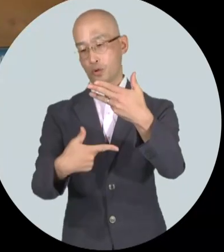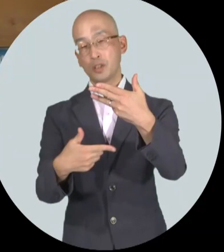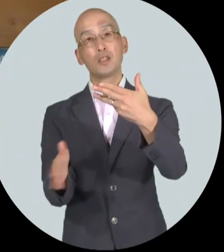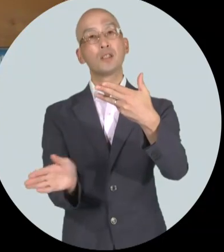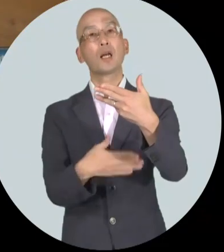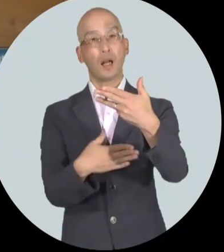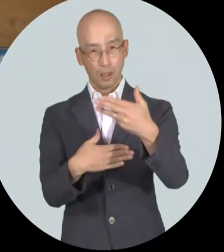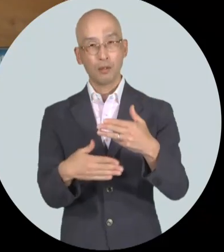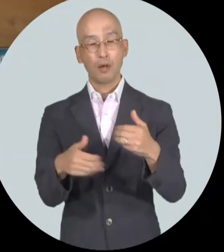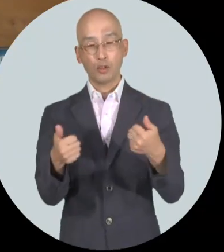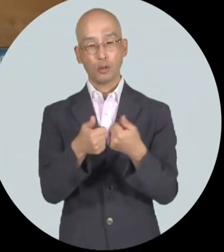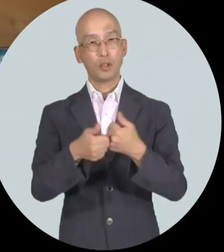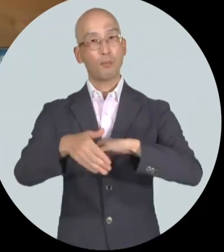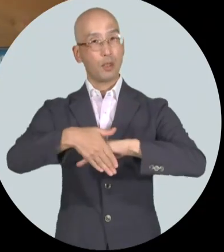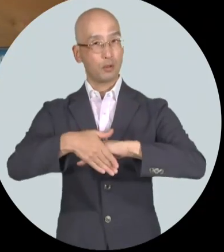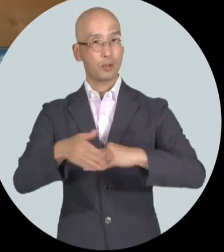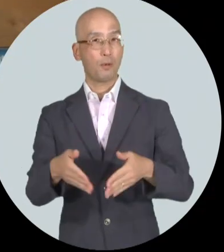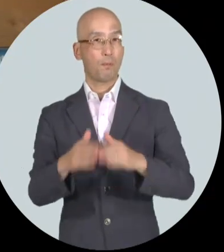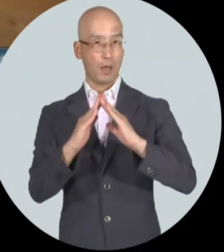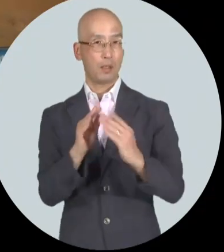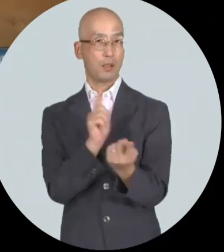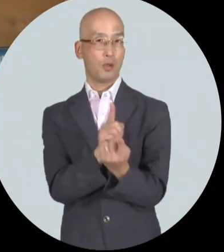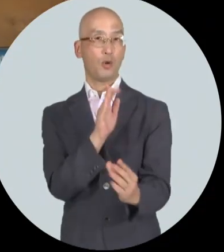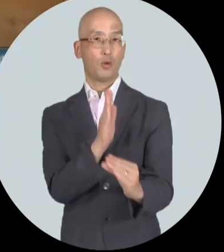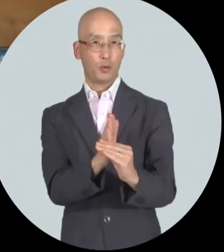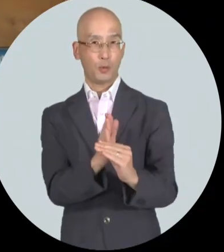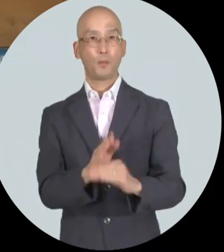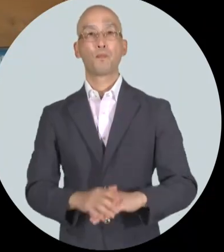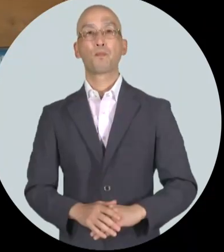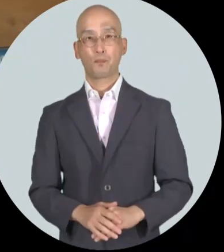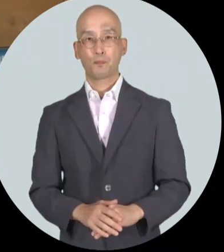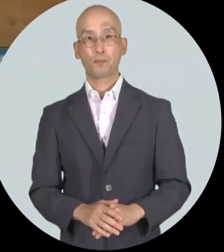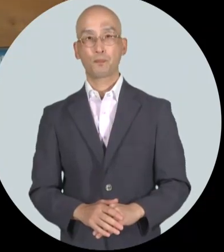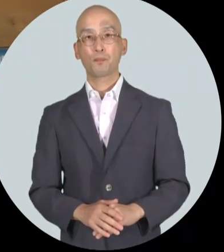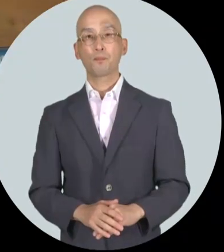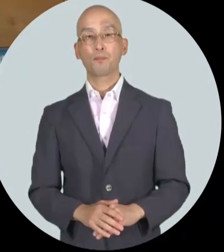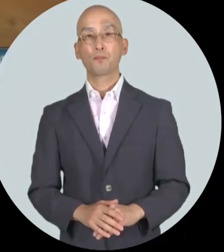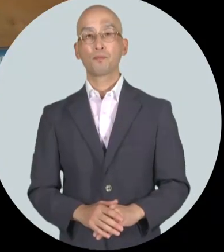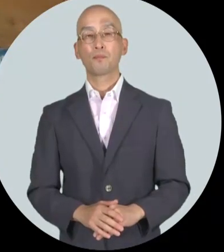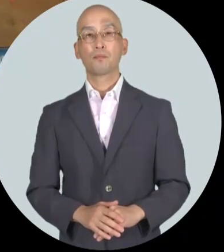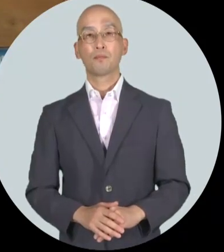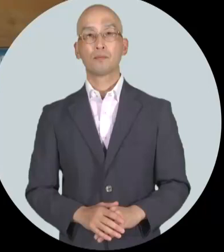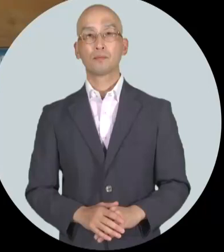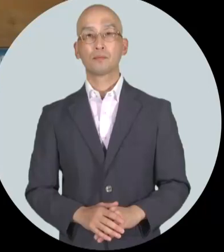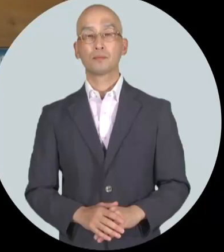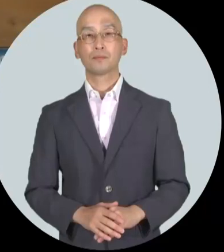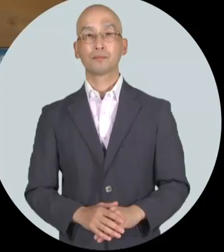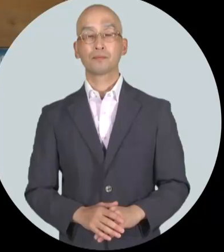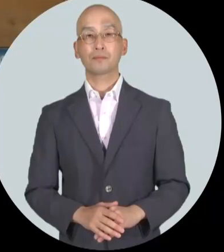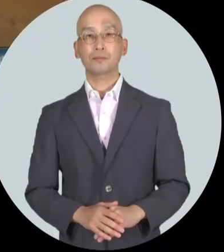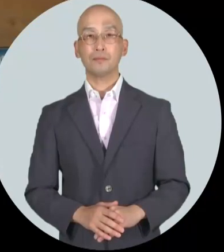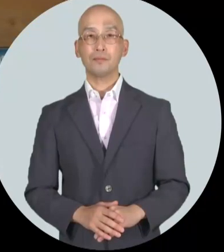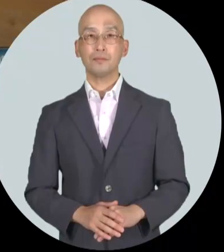相談窓口を設置をいたしまして、要望等を聞くということから始めさせていただいております。